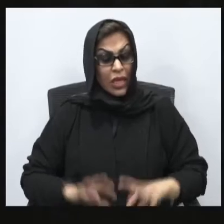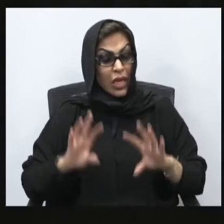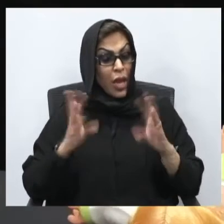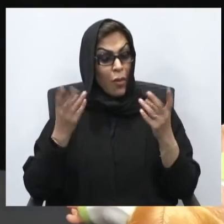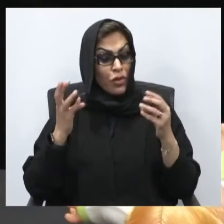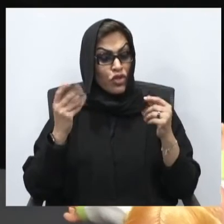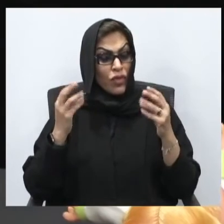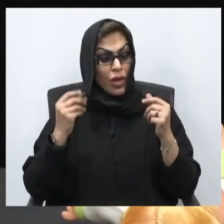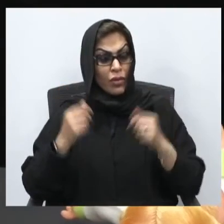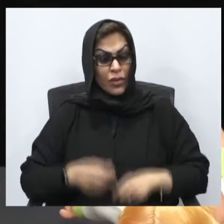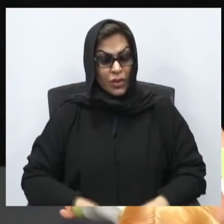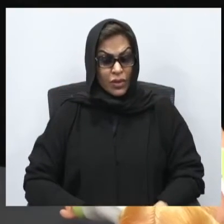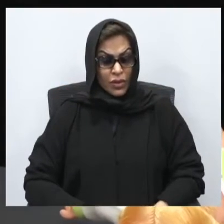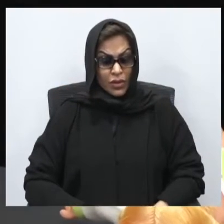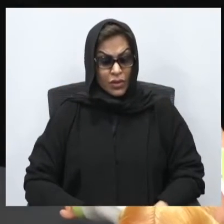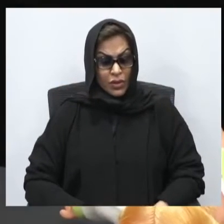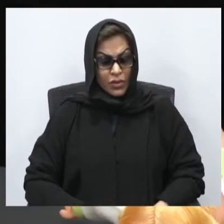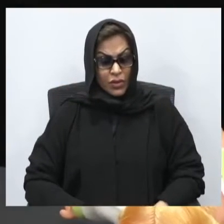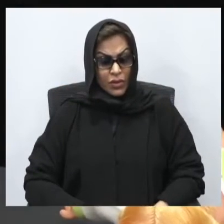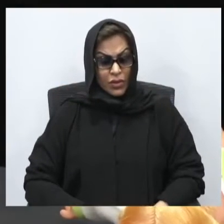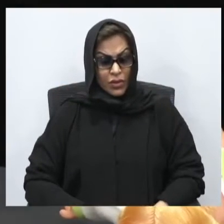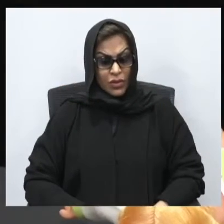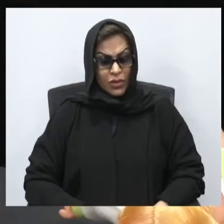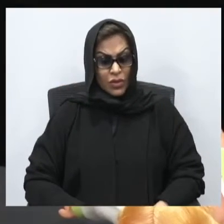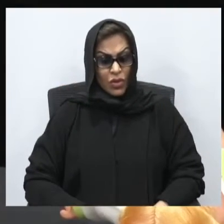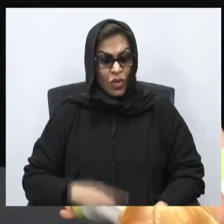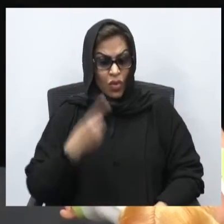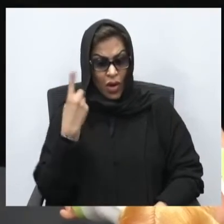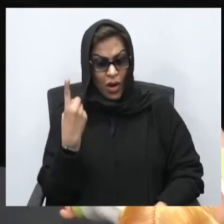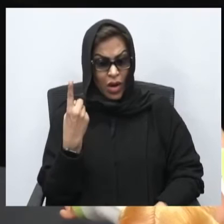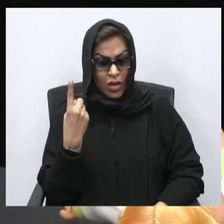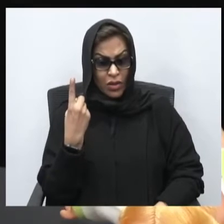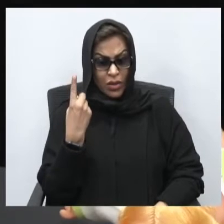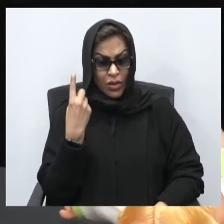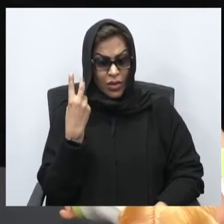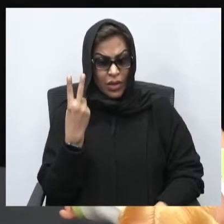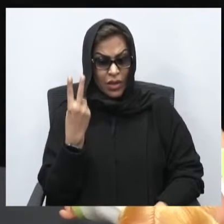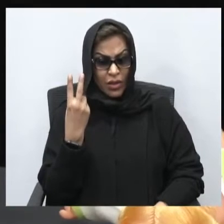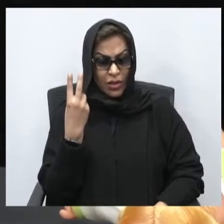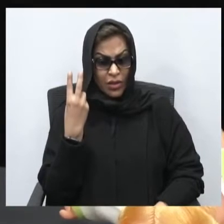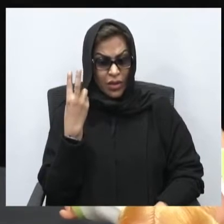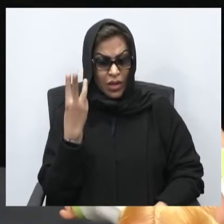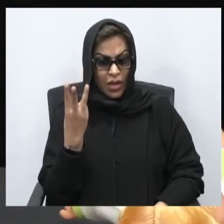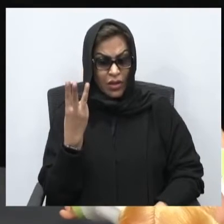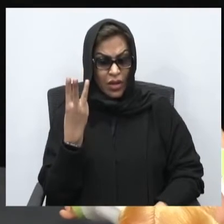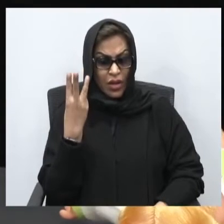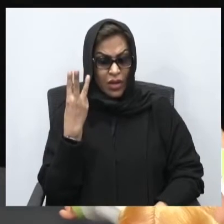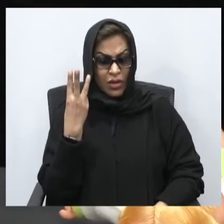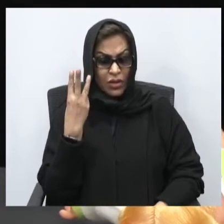ح ياخذ عدد واحد اان